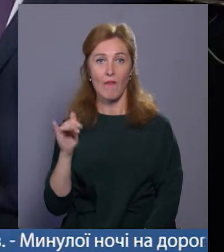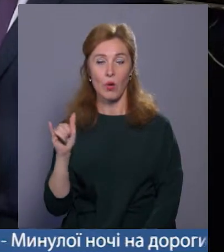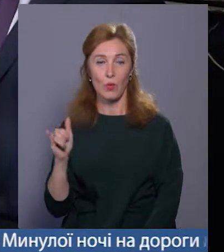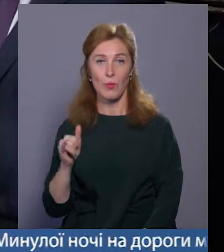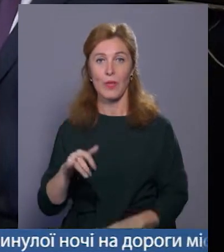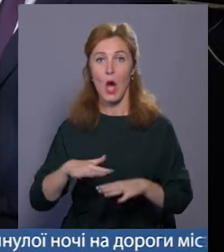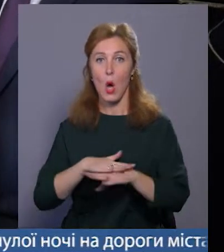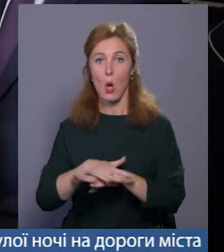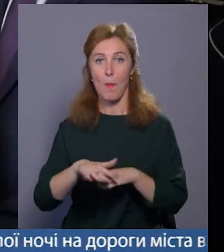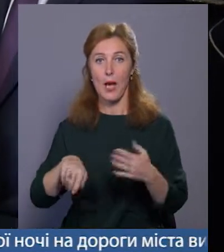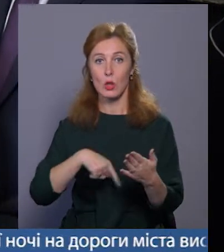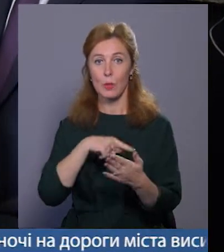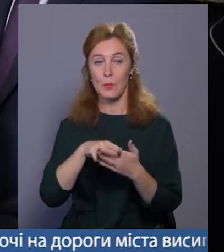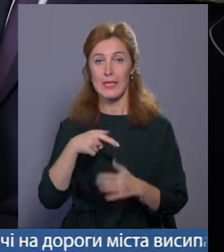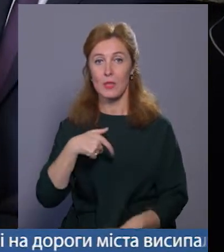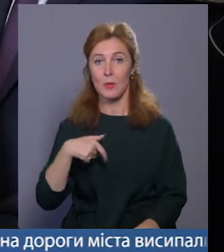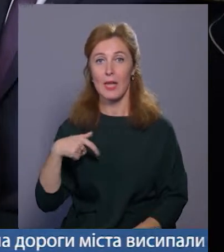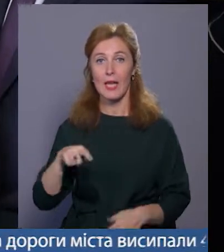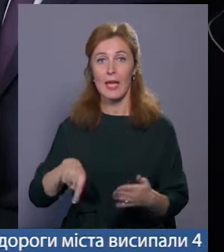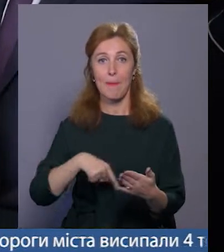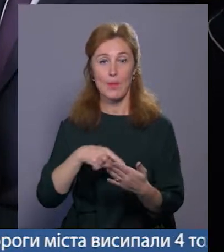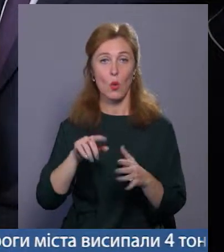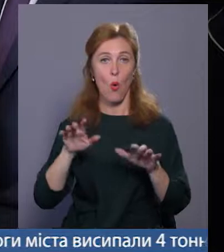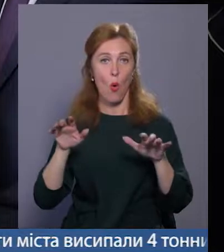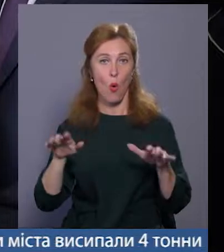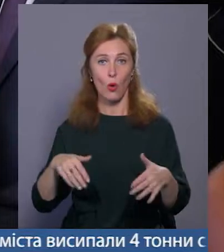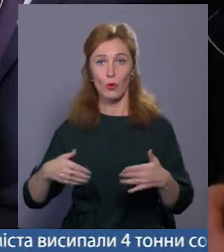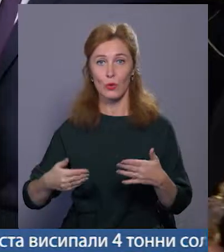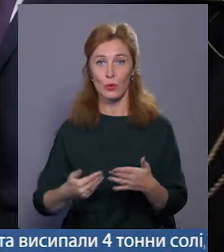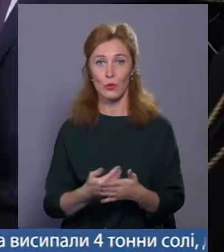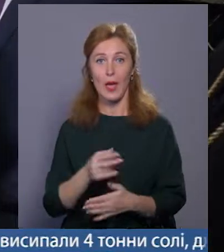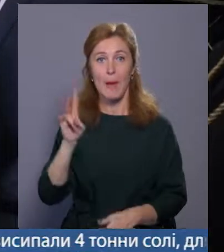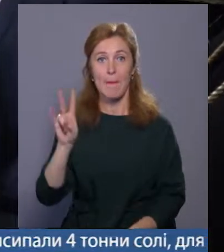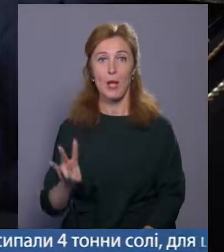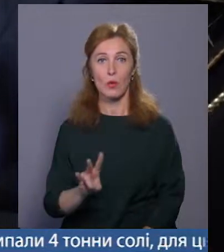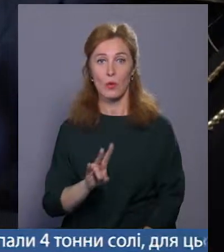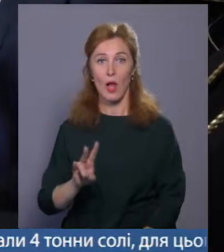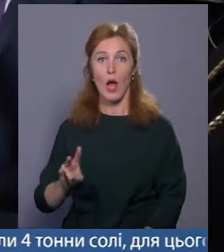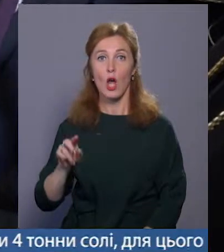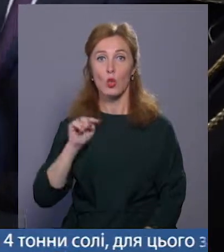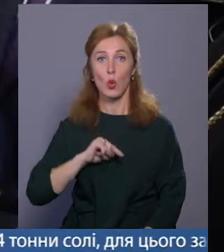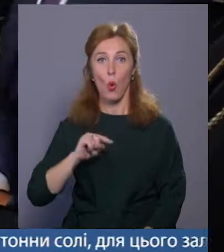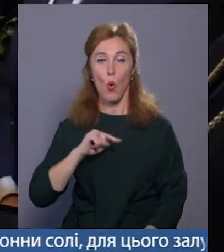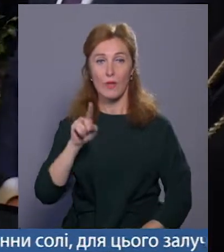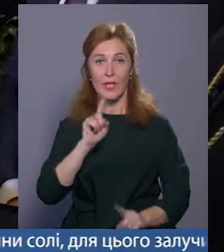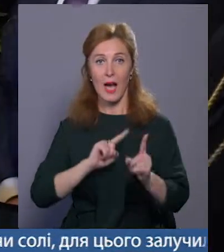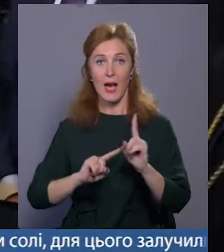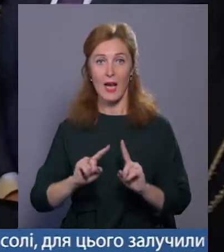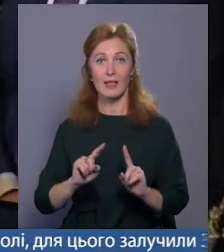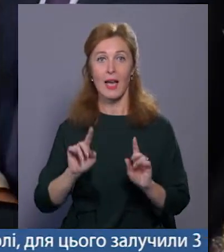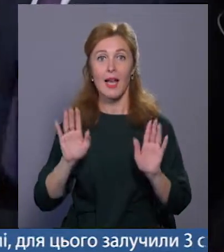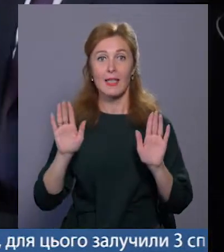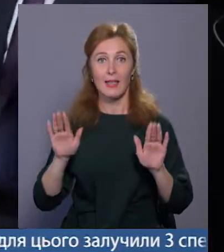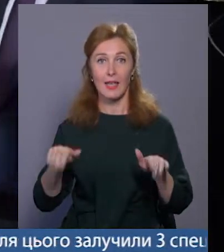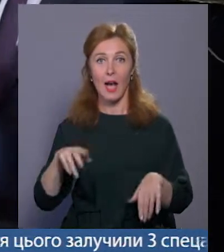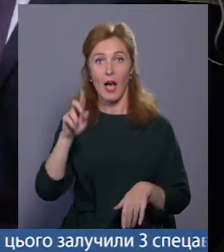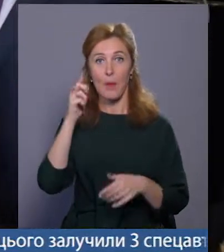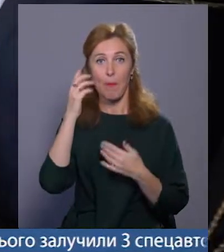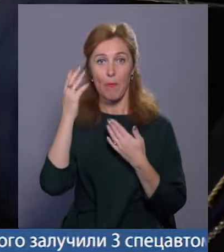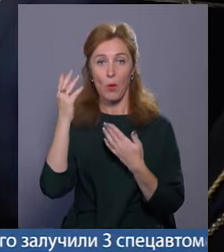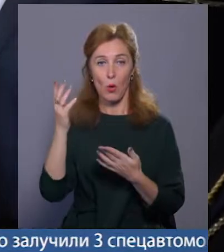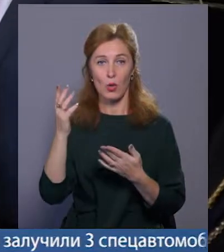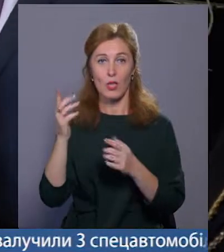Громаду міста, депутатів і міського голову на нові звершення благословила Духовна рада міста Хмельницького. Нехай Боже благословення